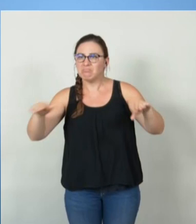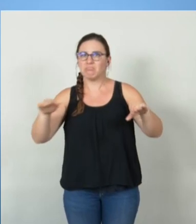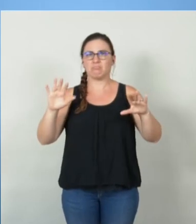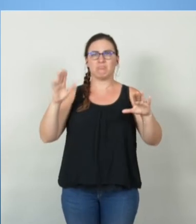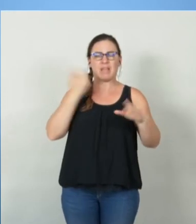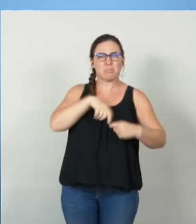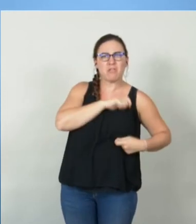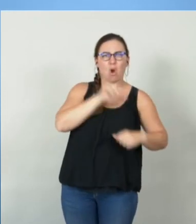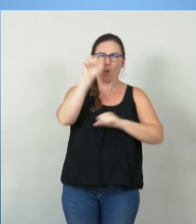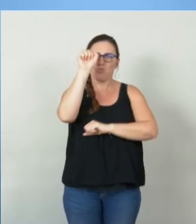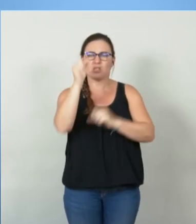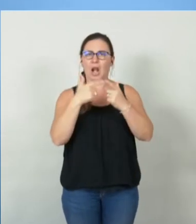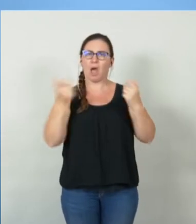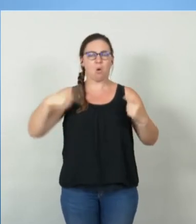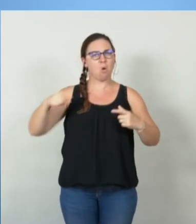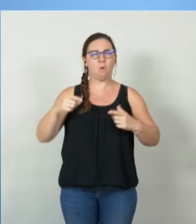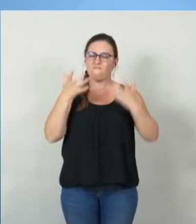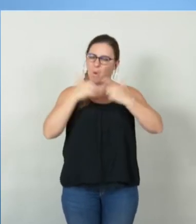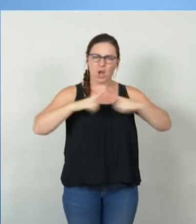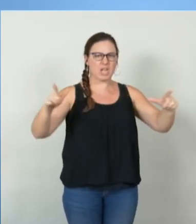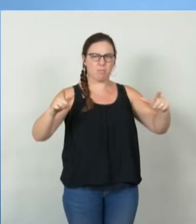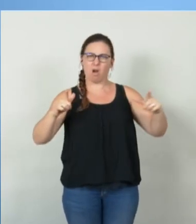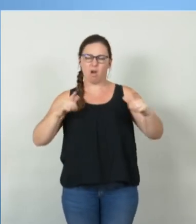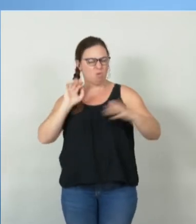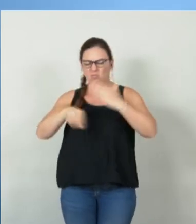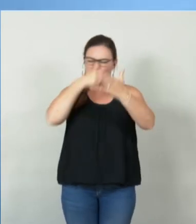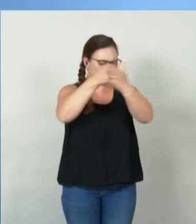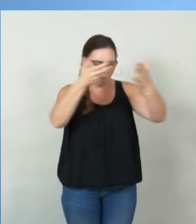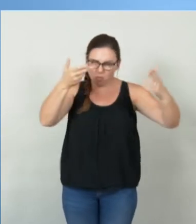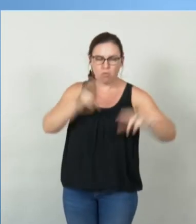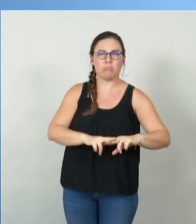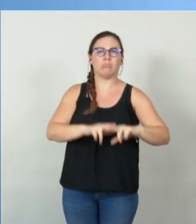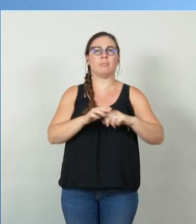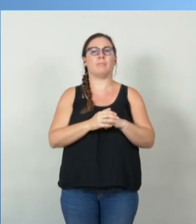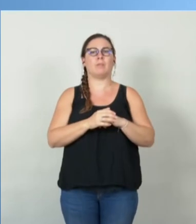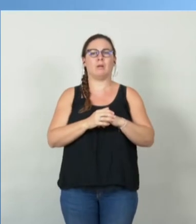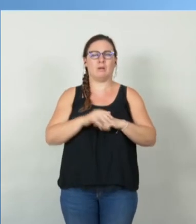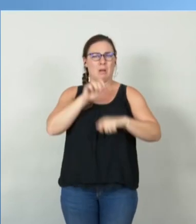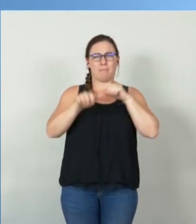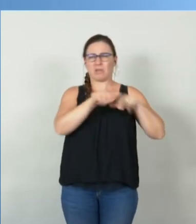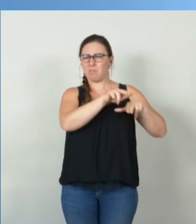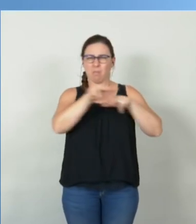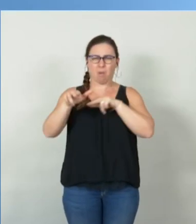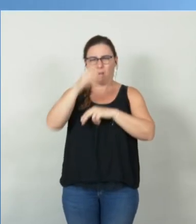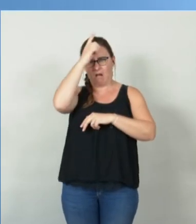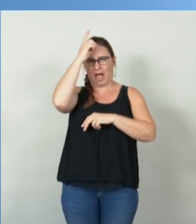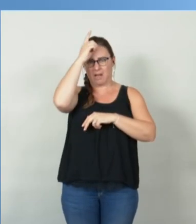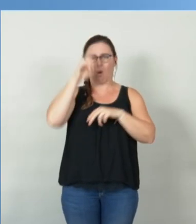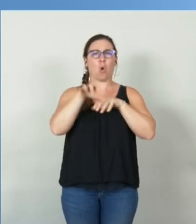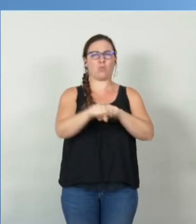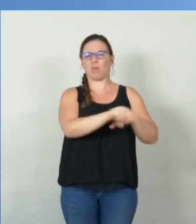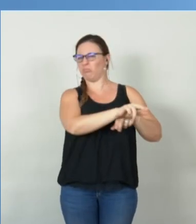ils ont choisi de mourir en homme libre un millier de résistants et otages sur exécutés par l'armée allemande pendant l'occupation